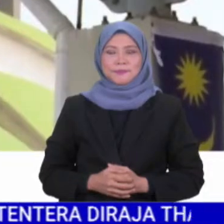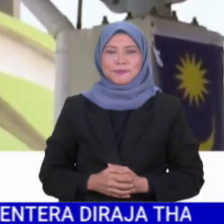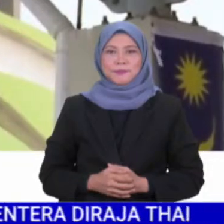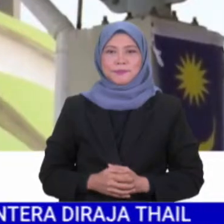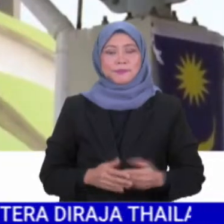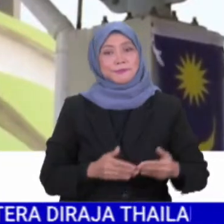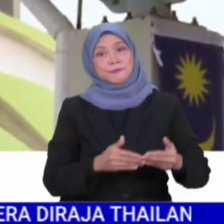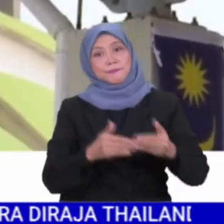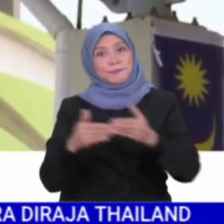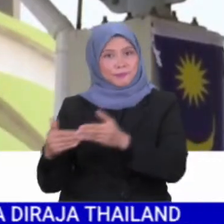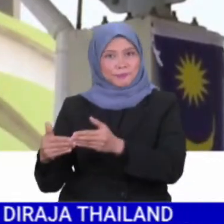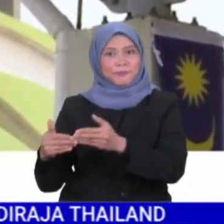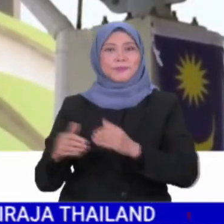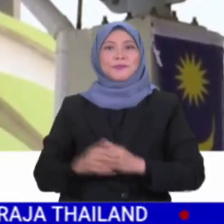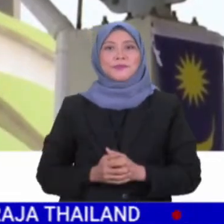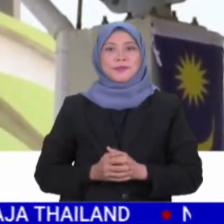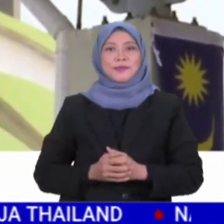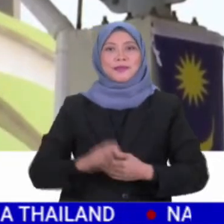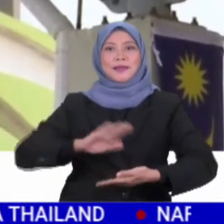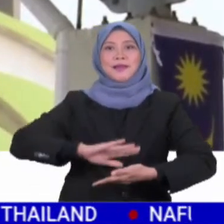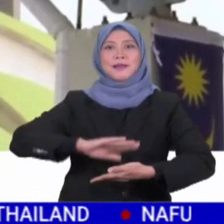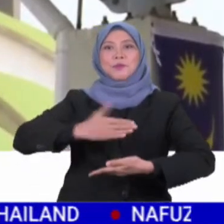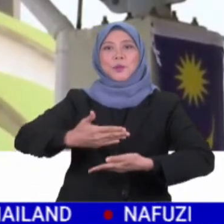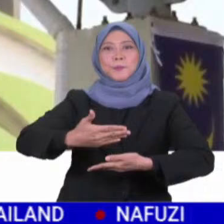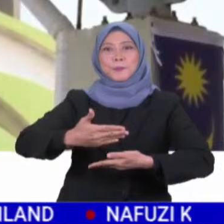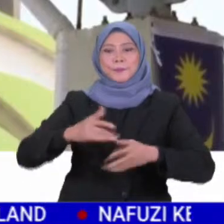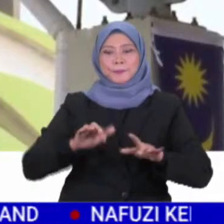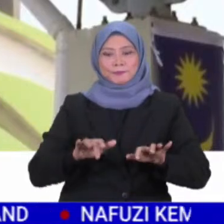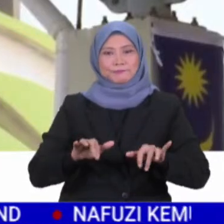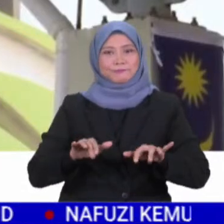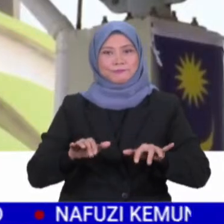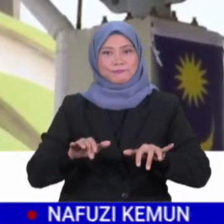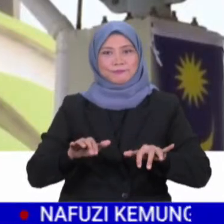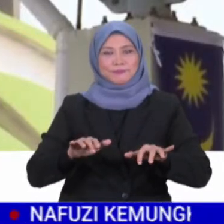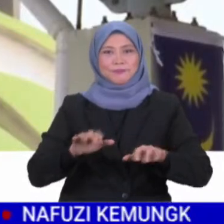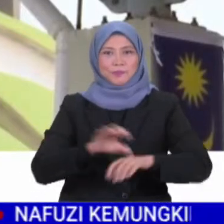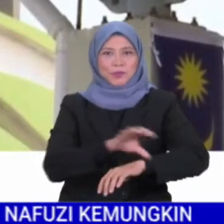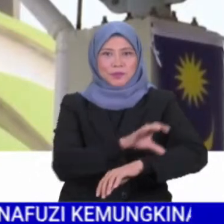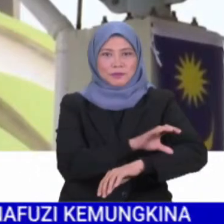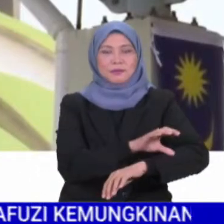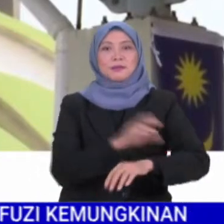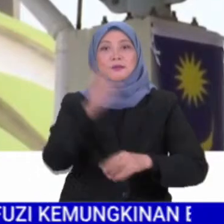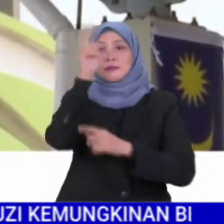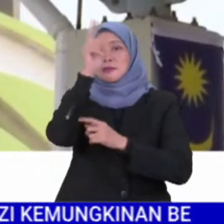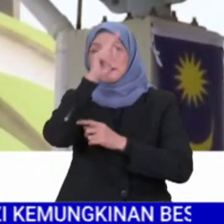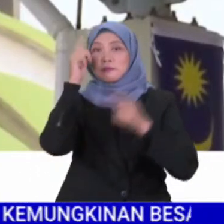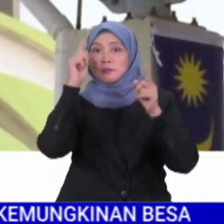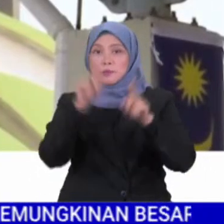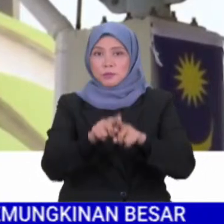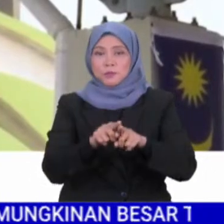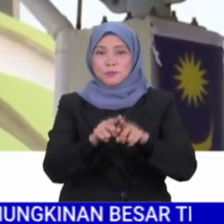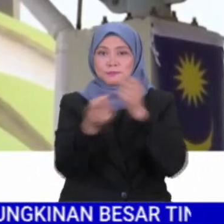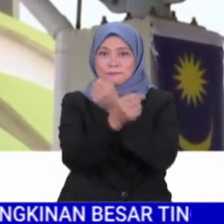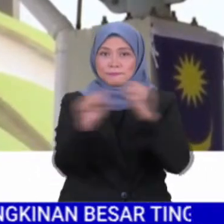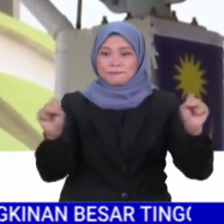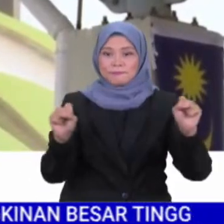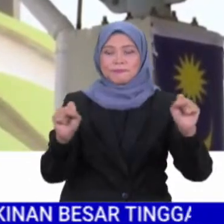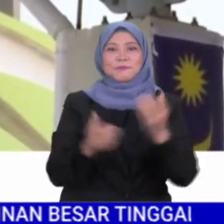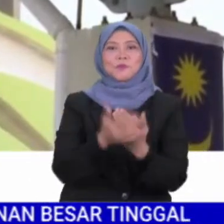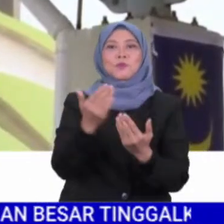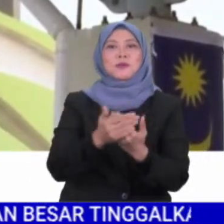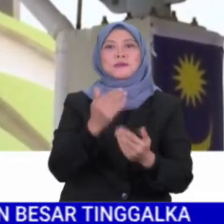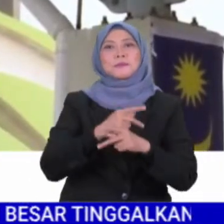Seterusnya adalah untuk laptop. Untuk laptop, kerajaan bersetuju untuk menyediakan